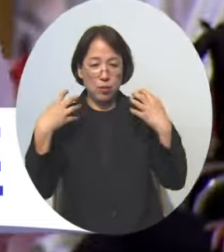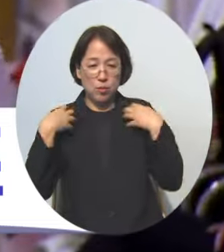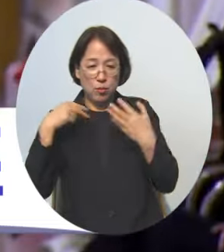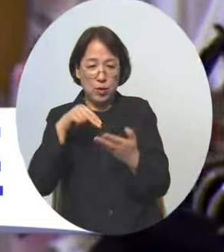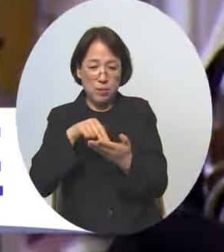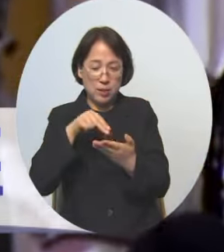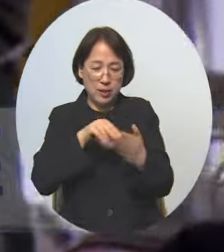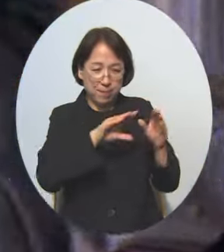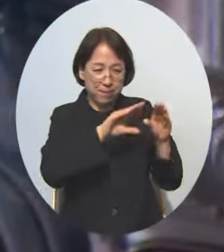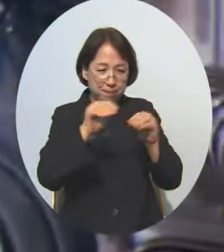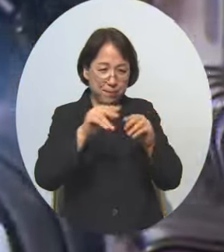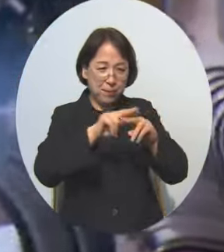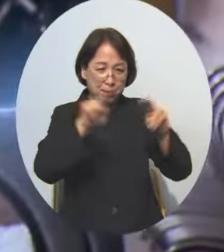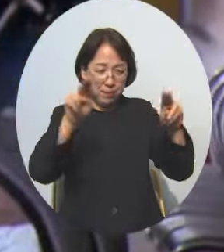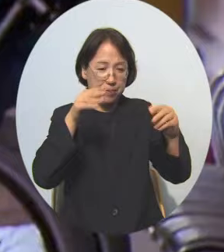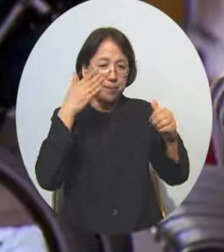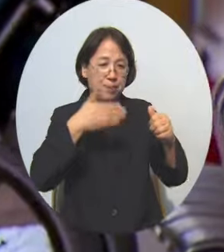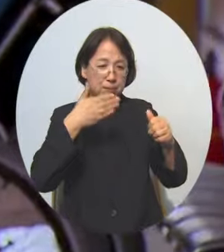재차 촉구했습니다.